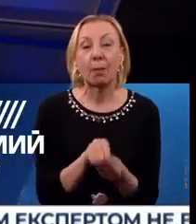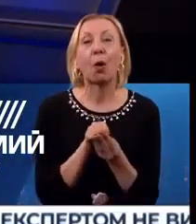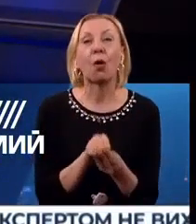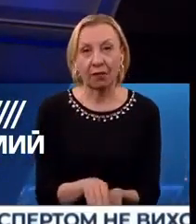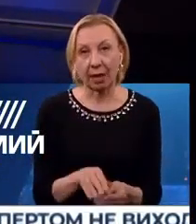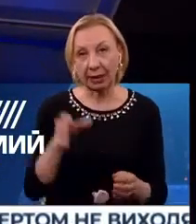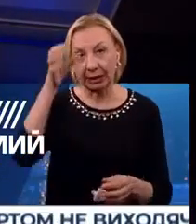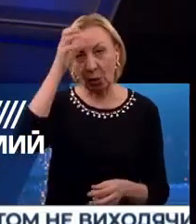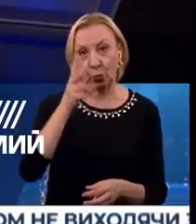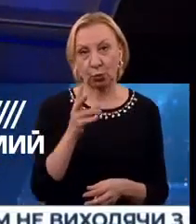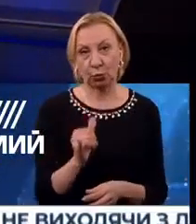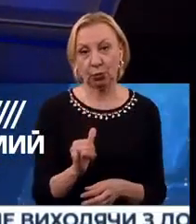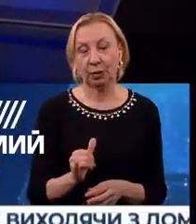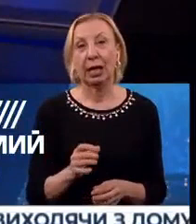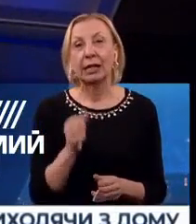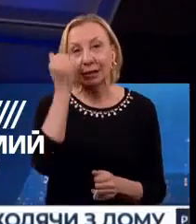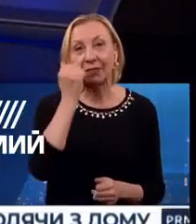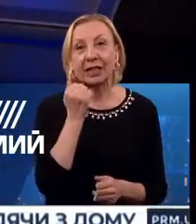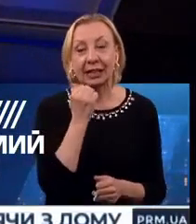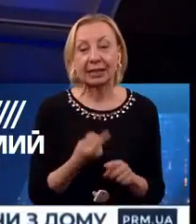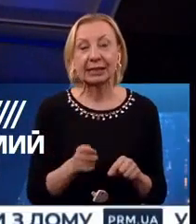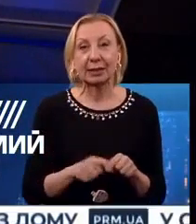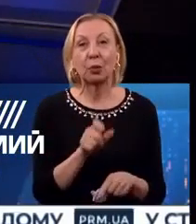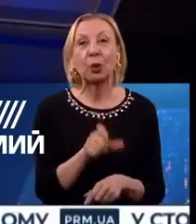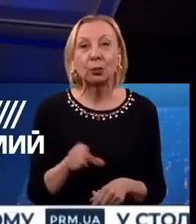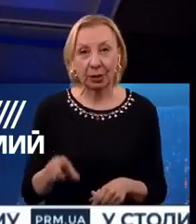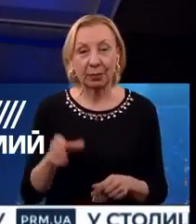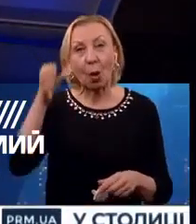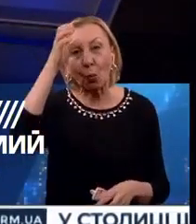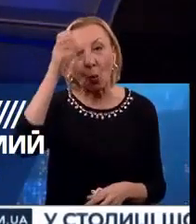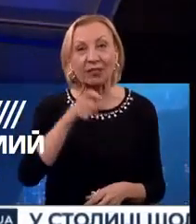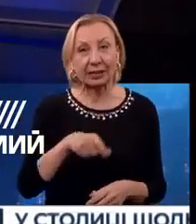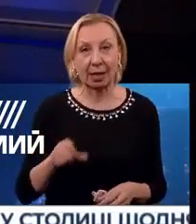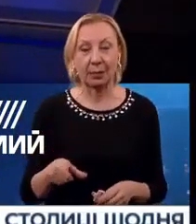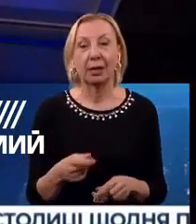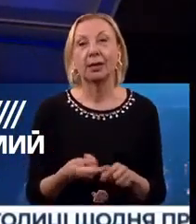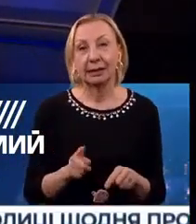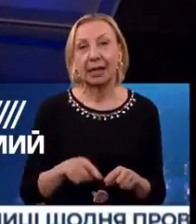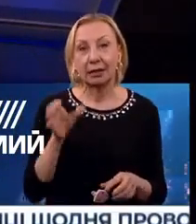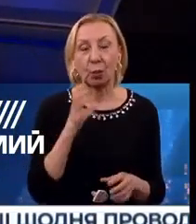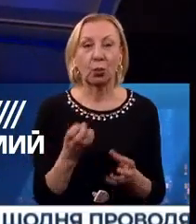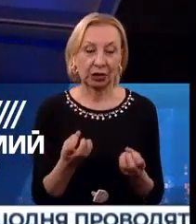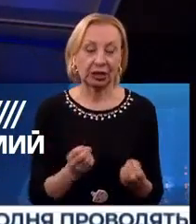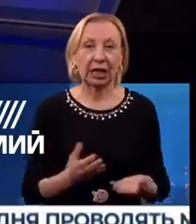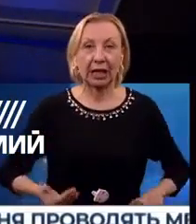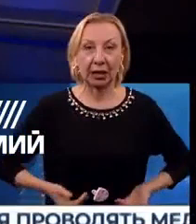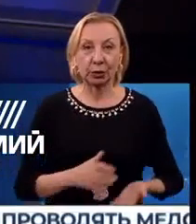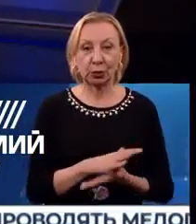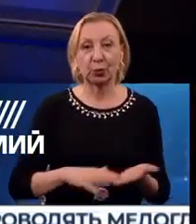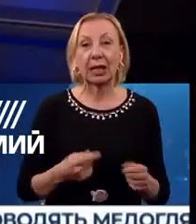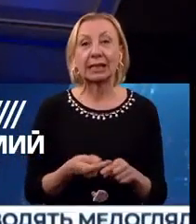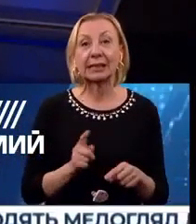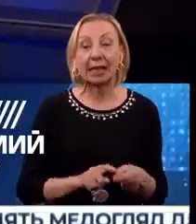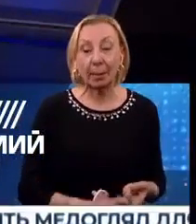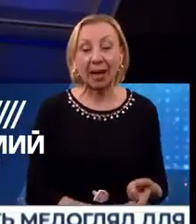науку, лише завдяки самим науковцям, цим звитяжним людям, ця наука в Україні ще існує. От оця пандемія